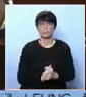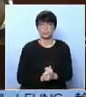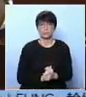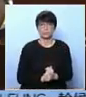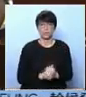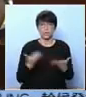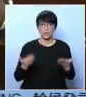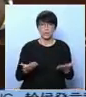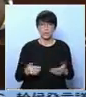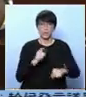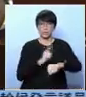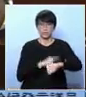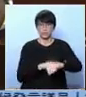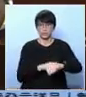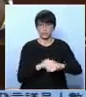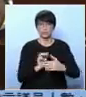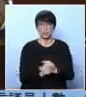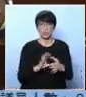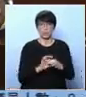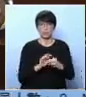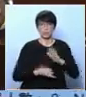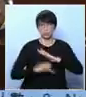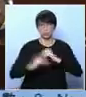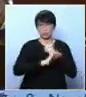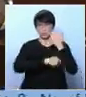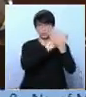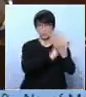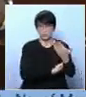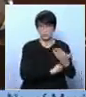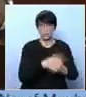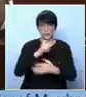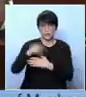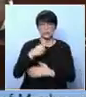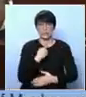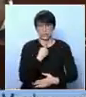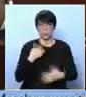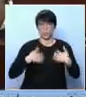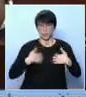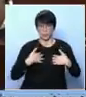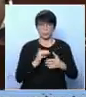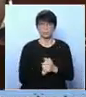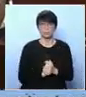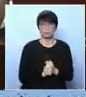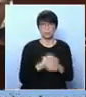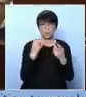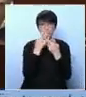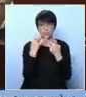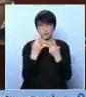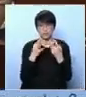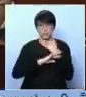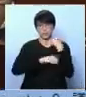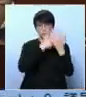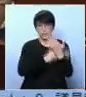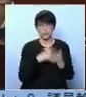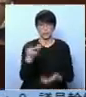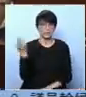會有一個時間爭取呢一個逃犯條例要通過，請問喺23條呢個問題，較早前